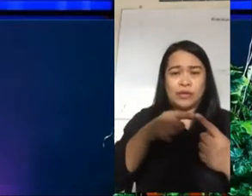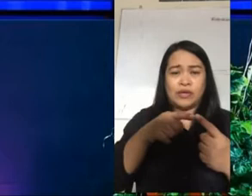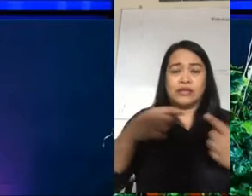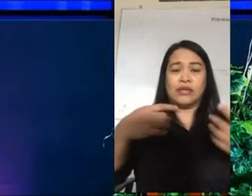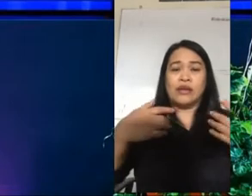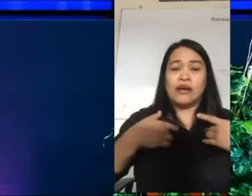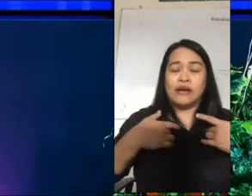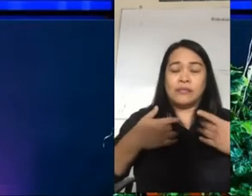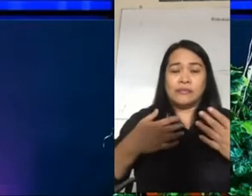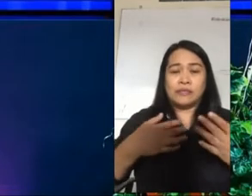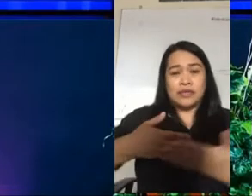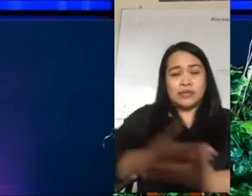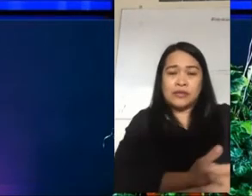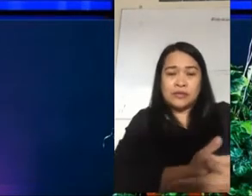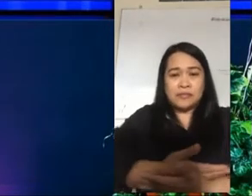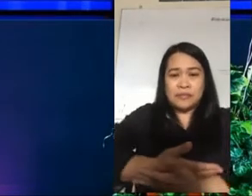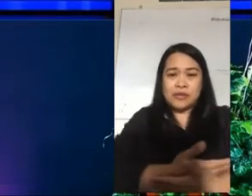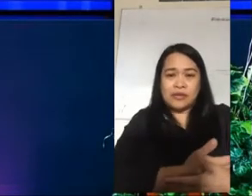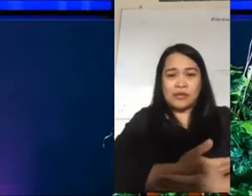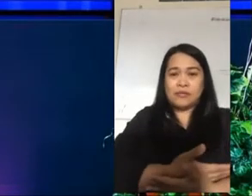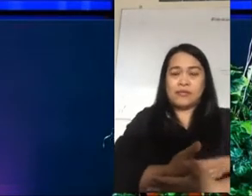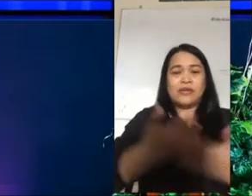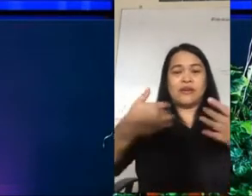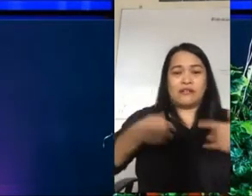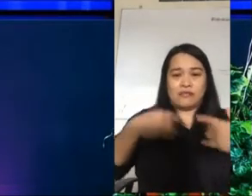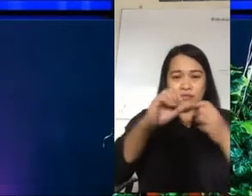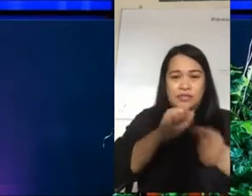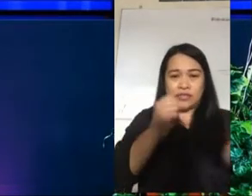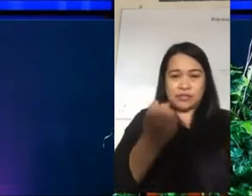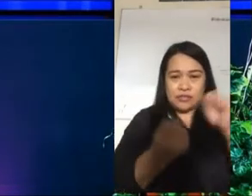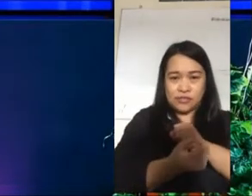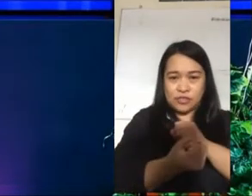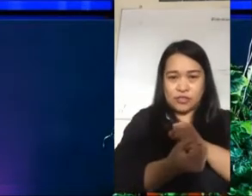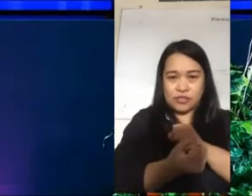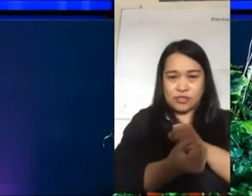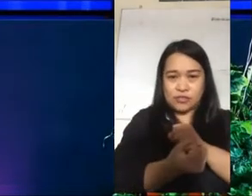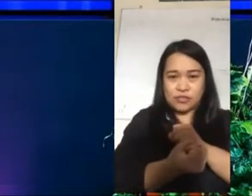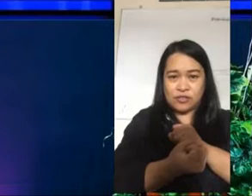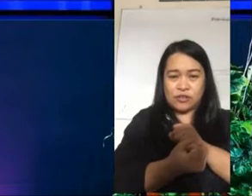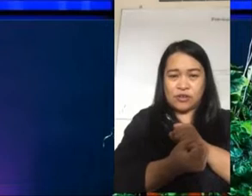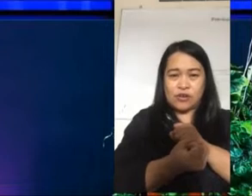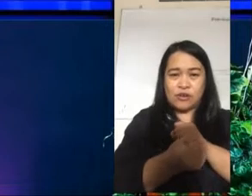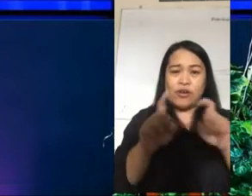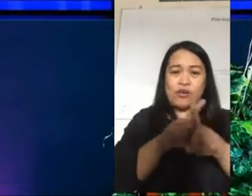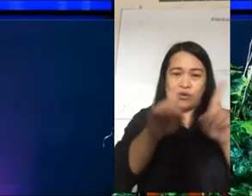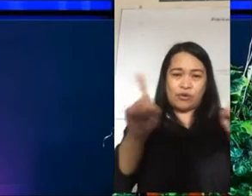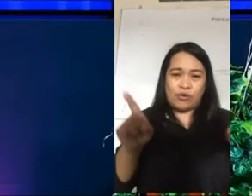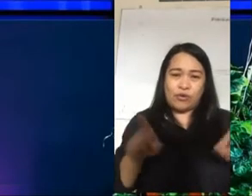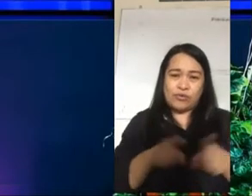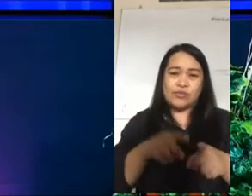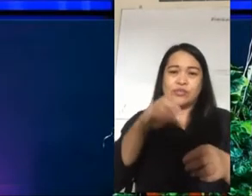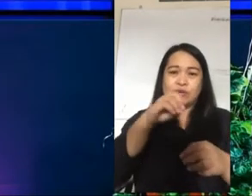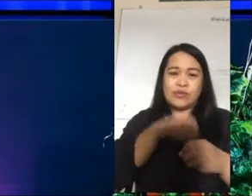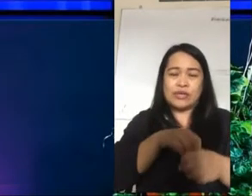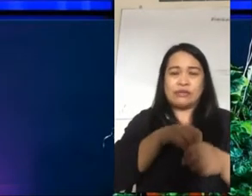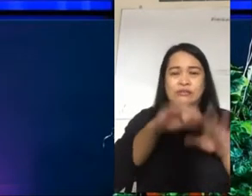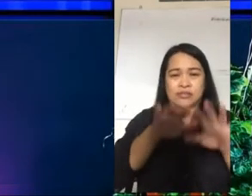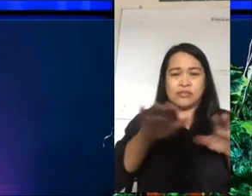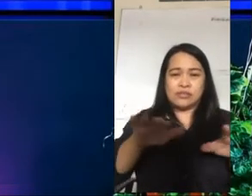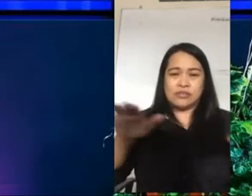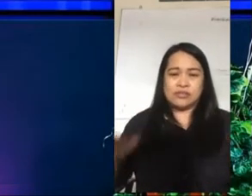some structure in your life. Ganun din pagdating sa bata. There must be meal times,